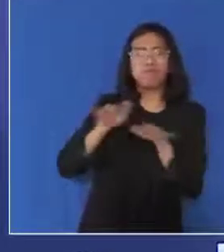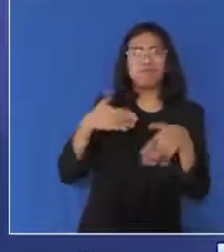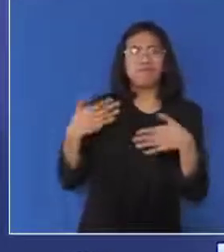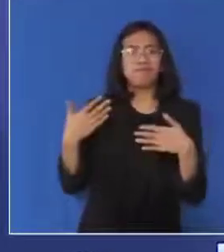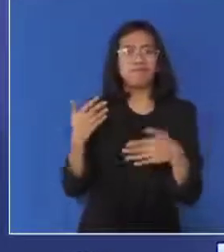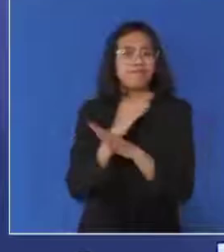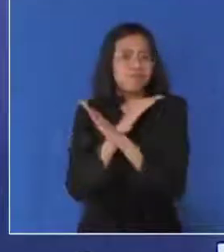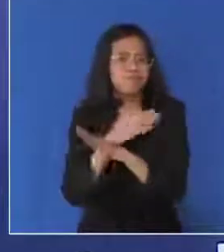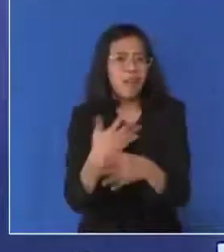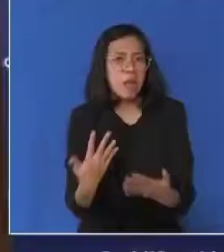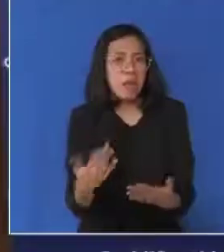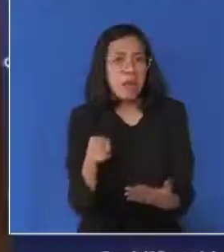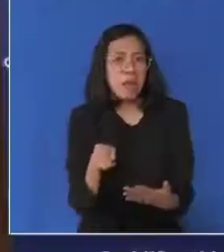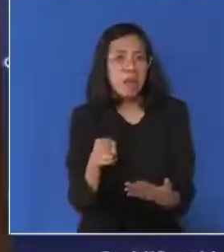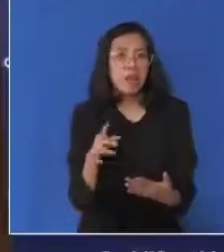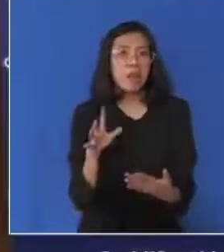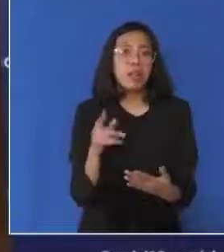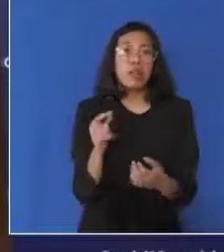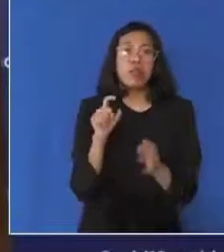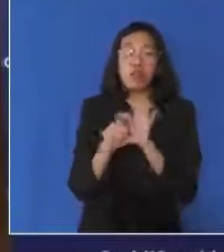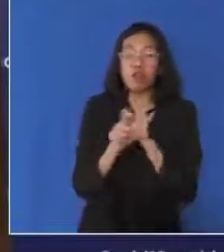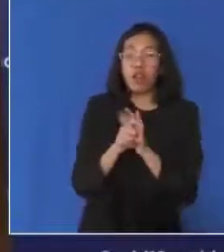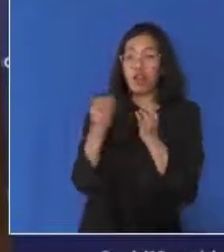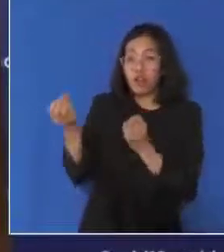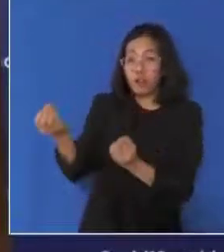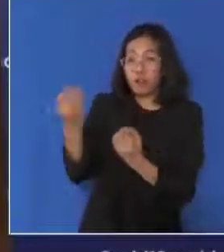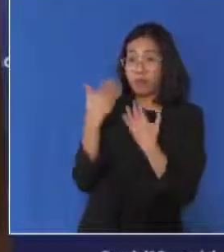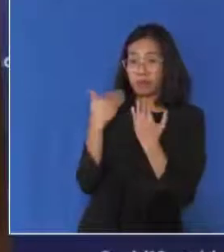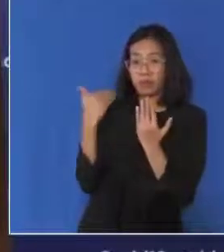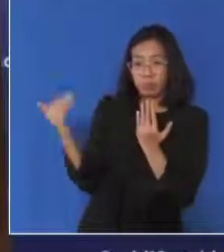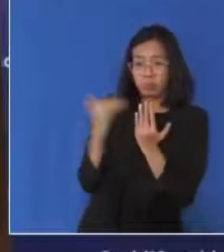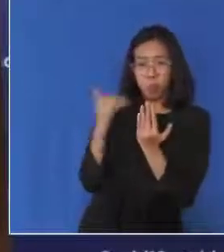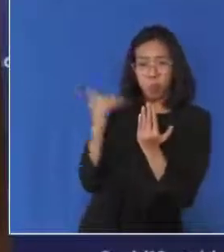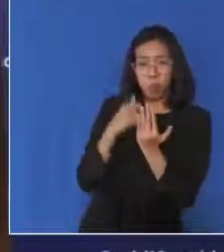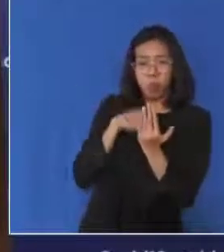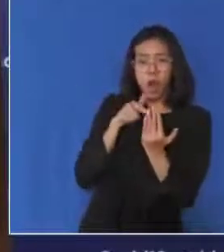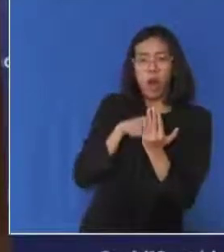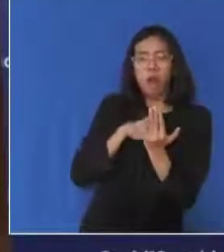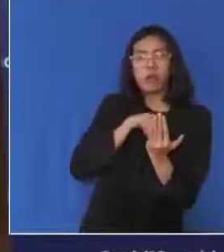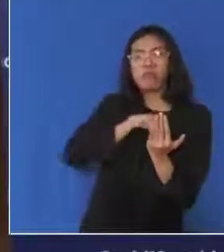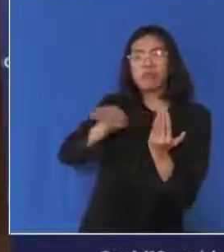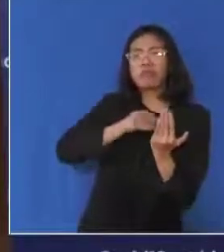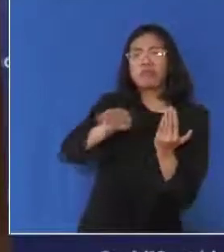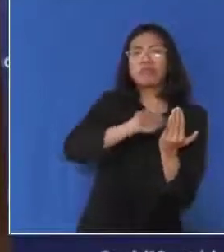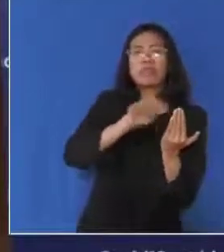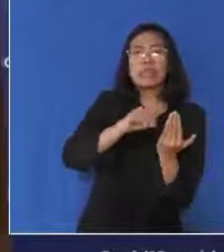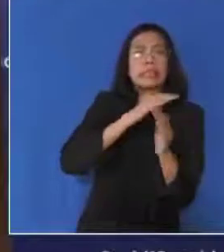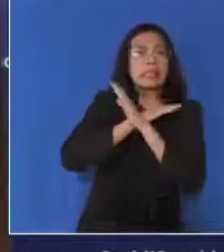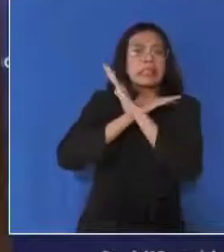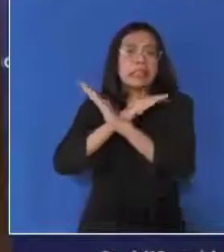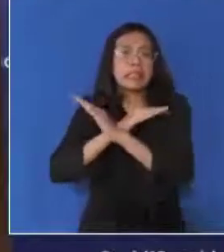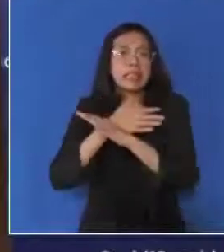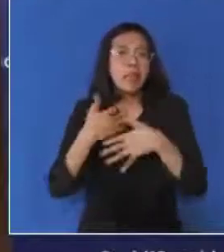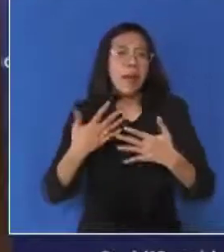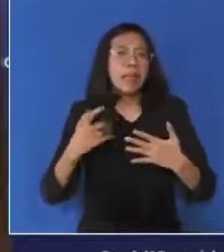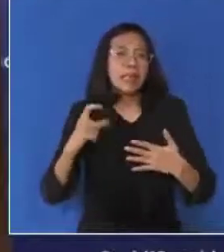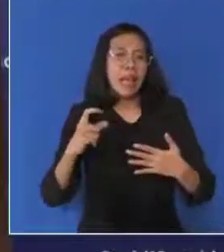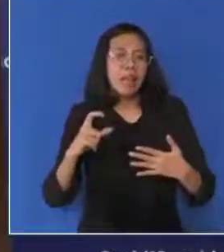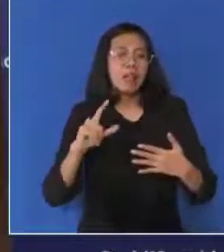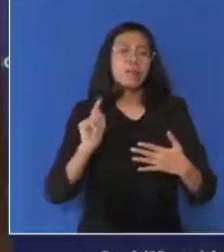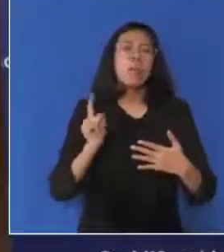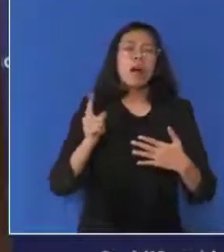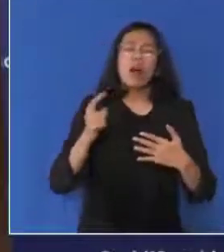menarik lagi nih info yang sudah yang tadi masih bilang yang sudah di-share tapi Keburu Eh apa